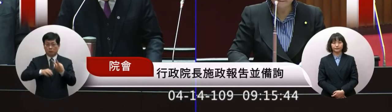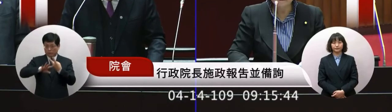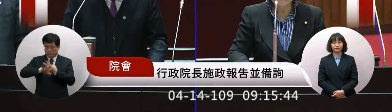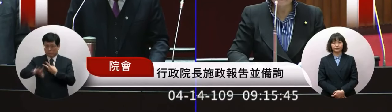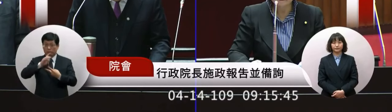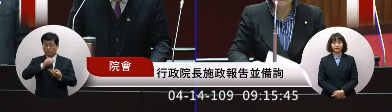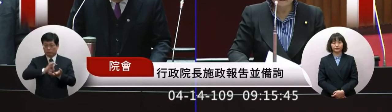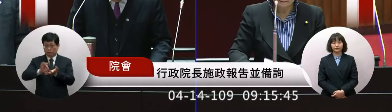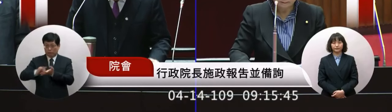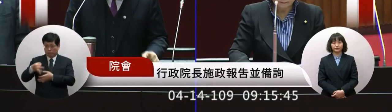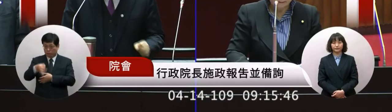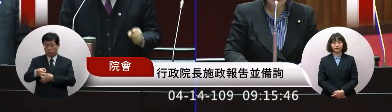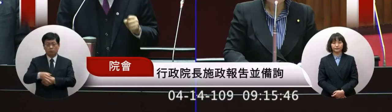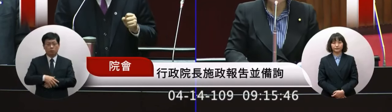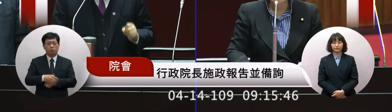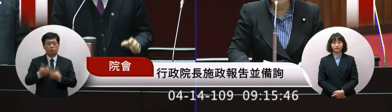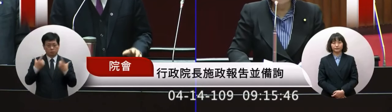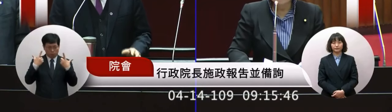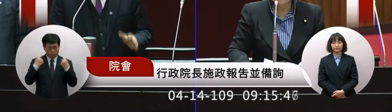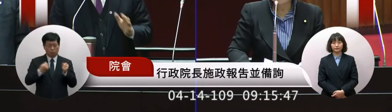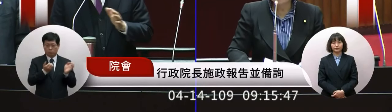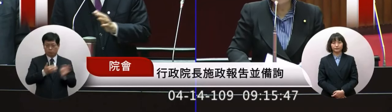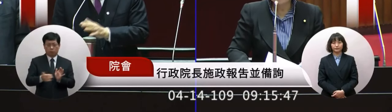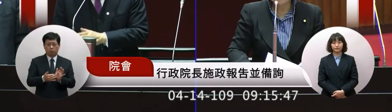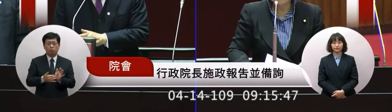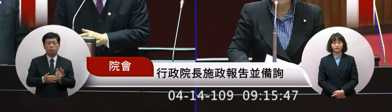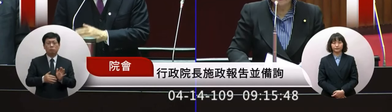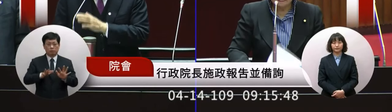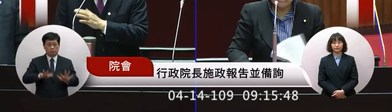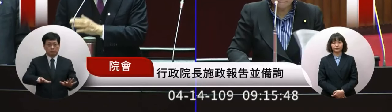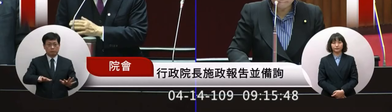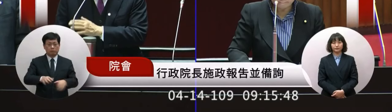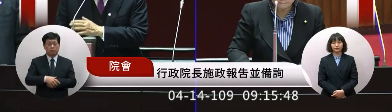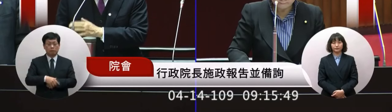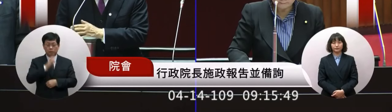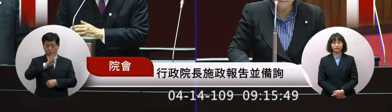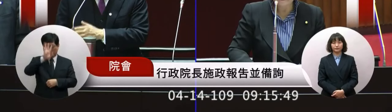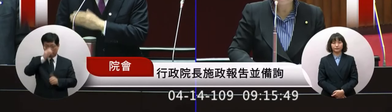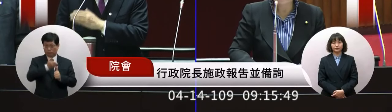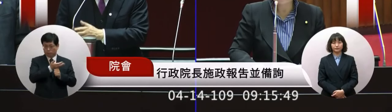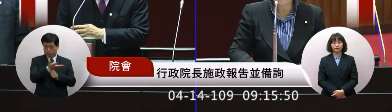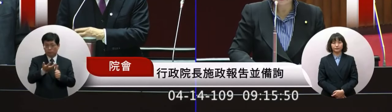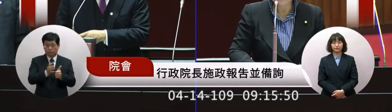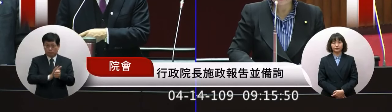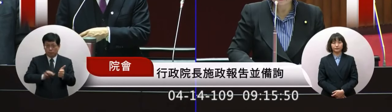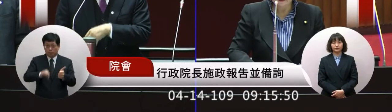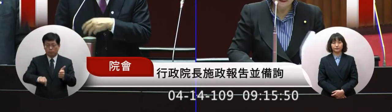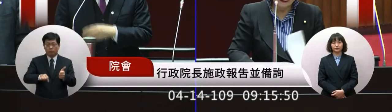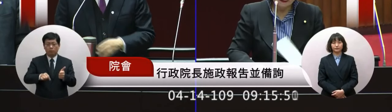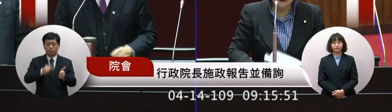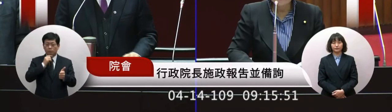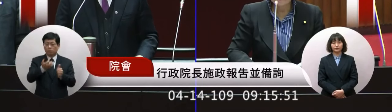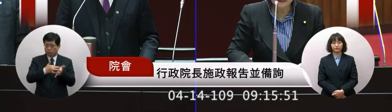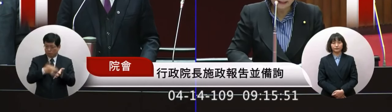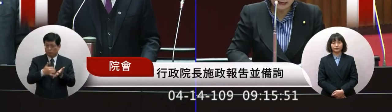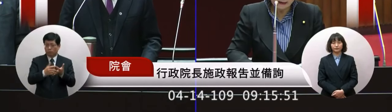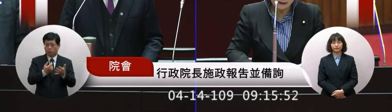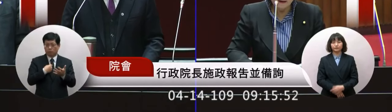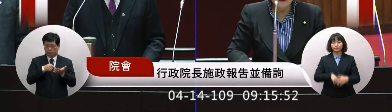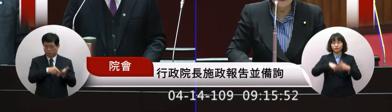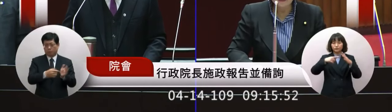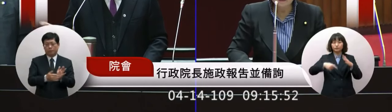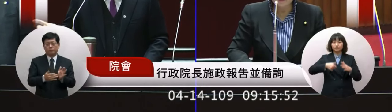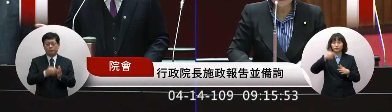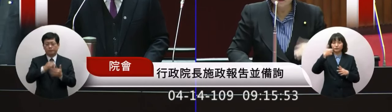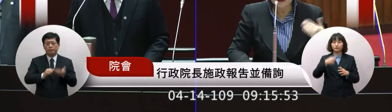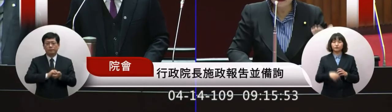关的做法，也都有准备在这一次这个疫情冲击应该给予的，我们也有 院长 相